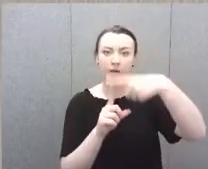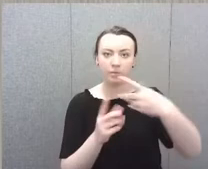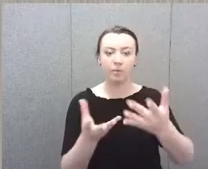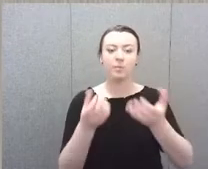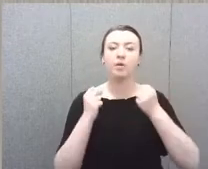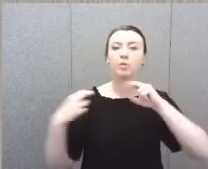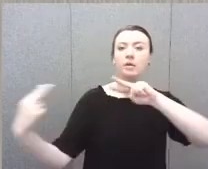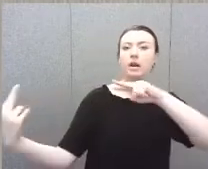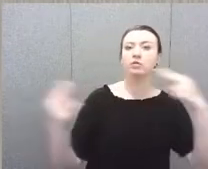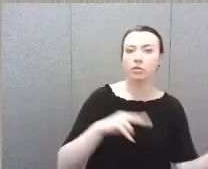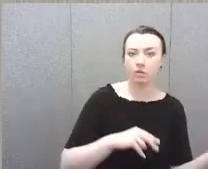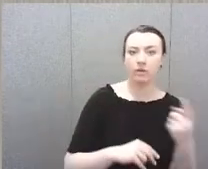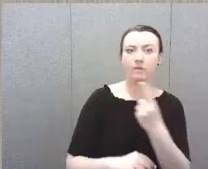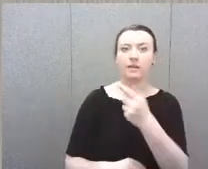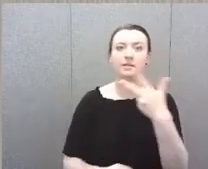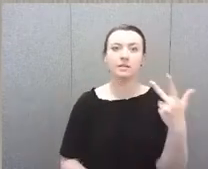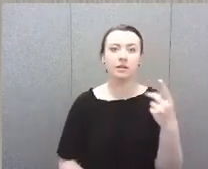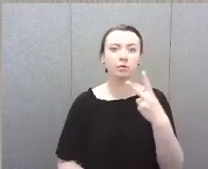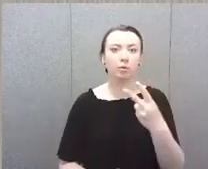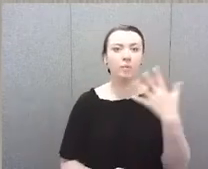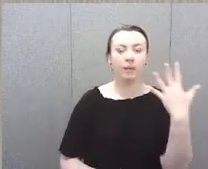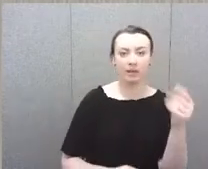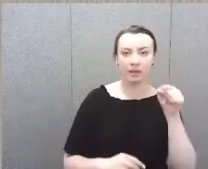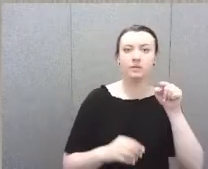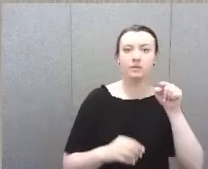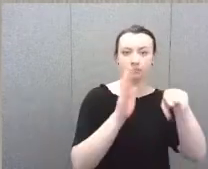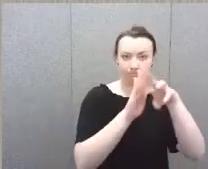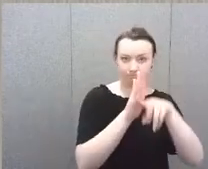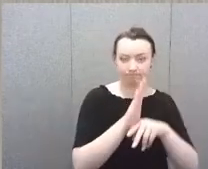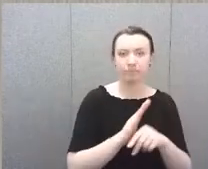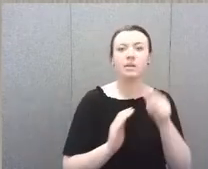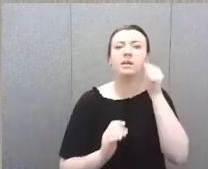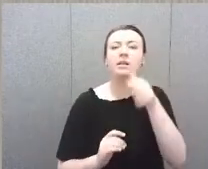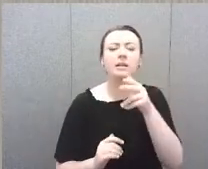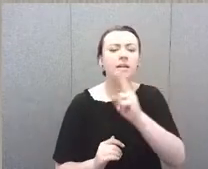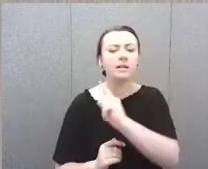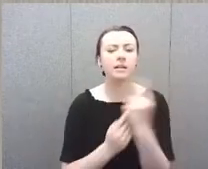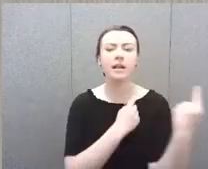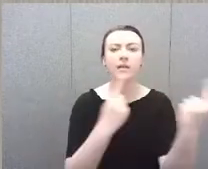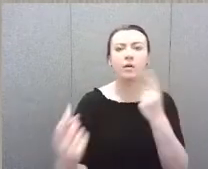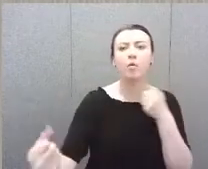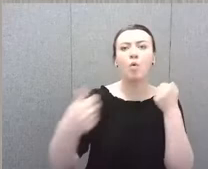отмечали 20-летие от принятия резолюции Совета Безопасности ООН